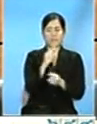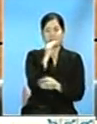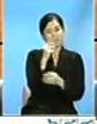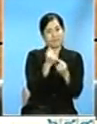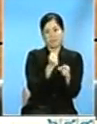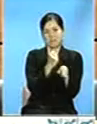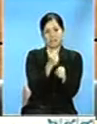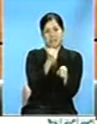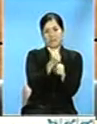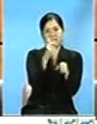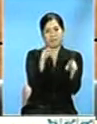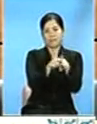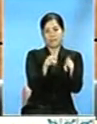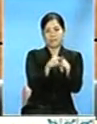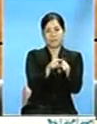ครับให้ประธานวินิจฉัยด้วยครับ